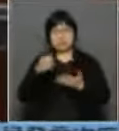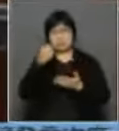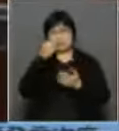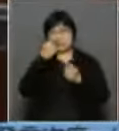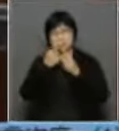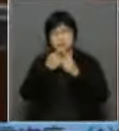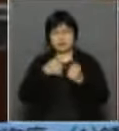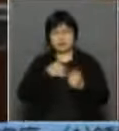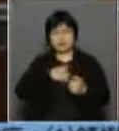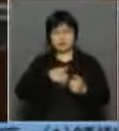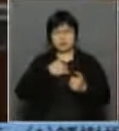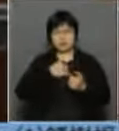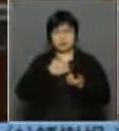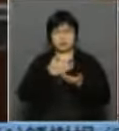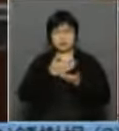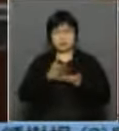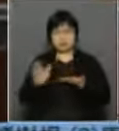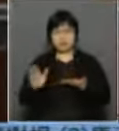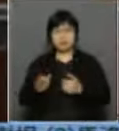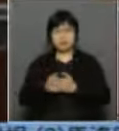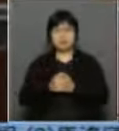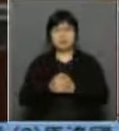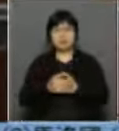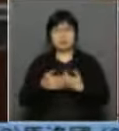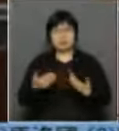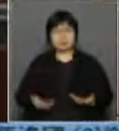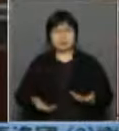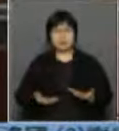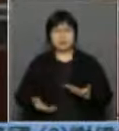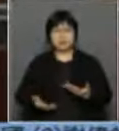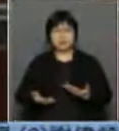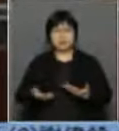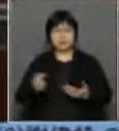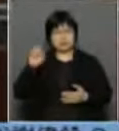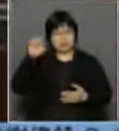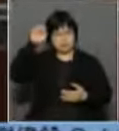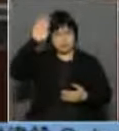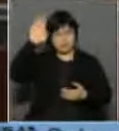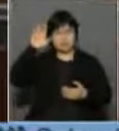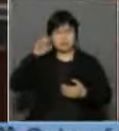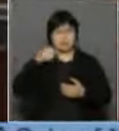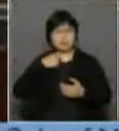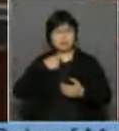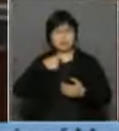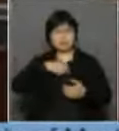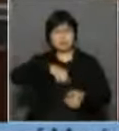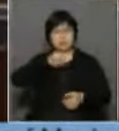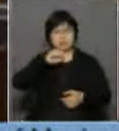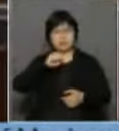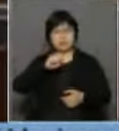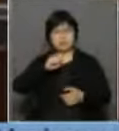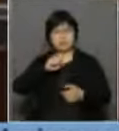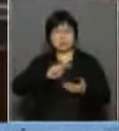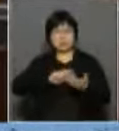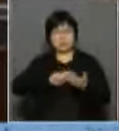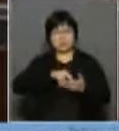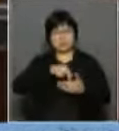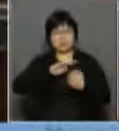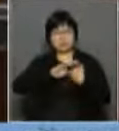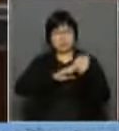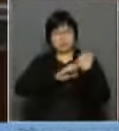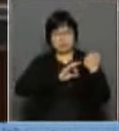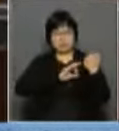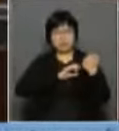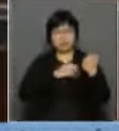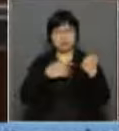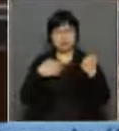疑。但是今日的議案就是要運用我們立法會權力及特權